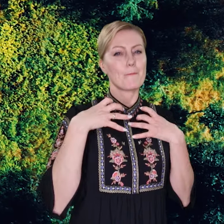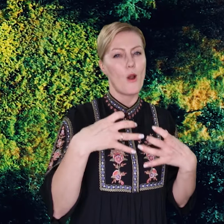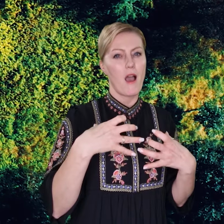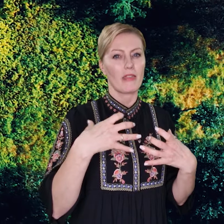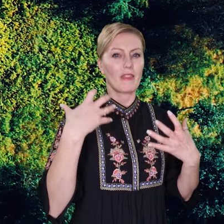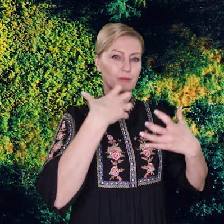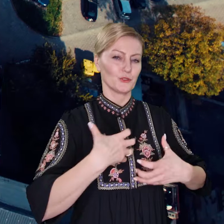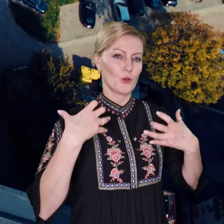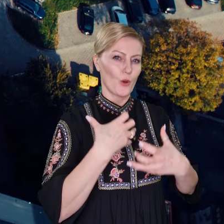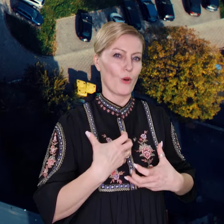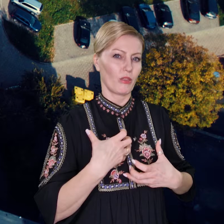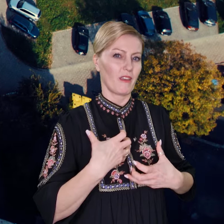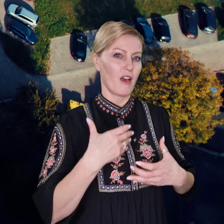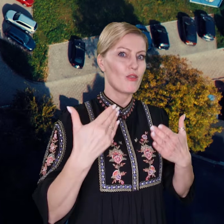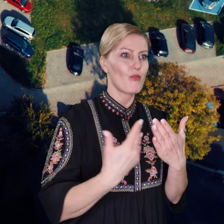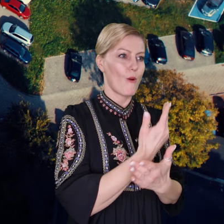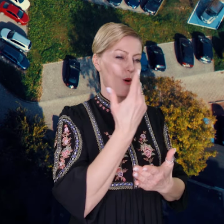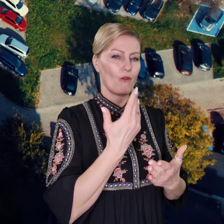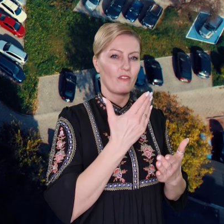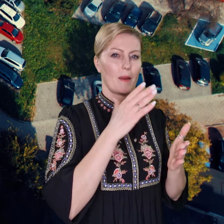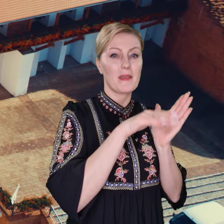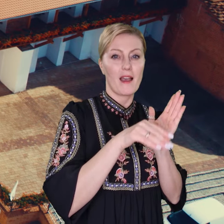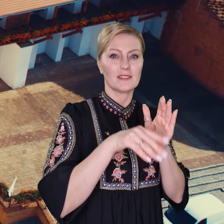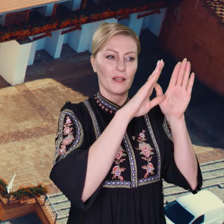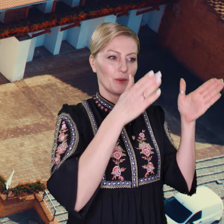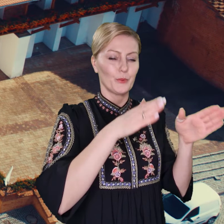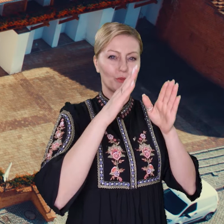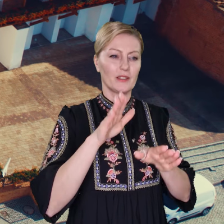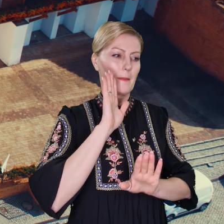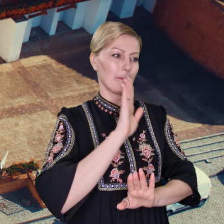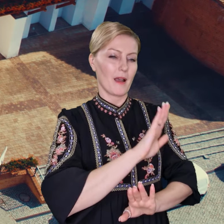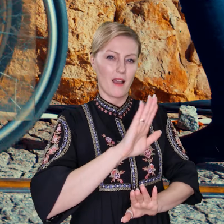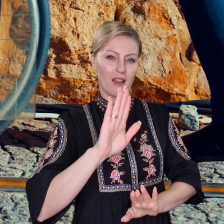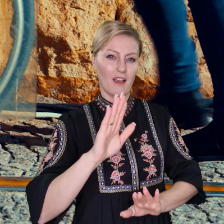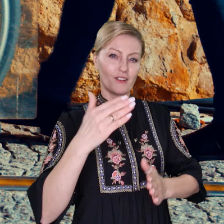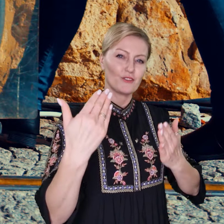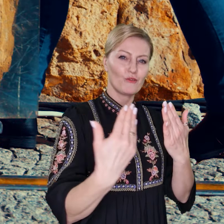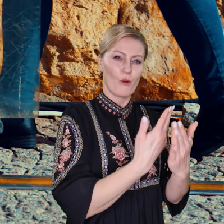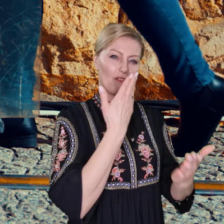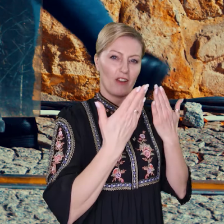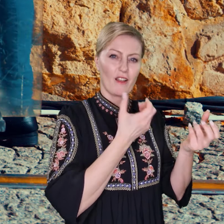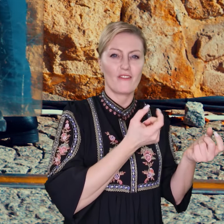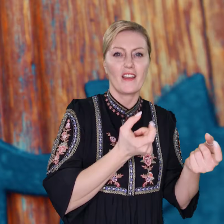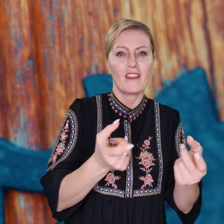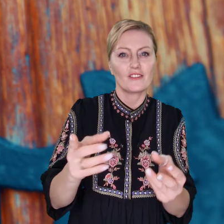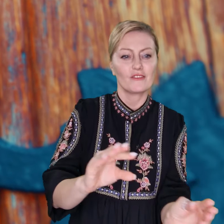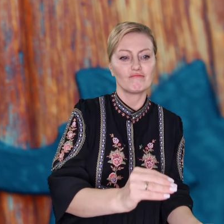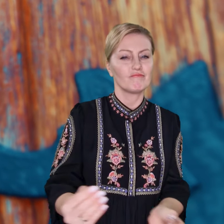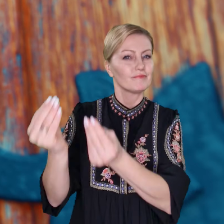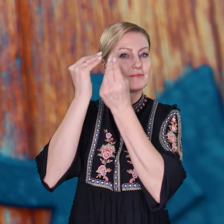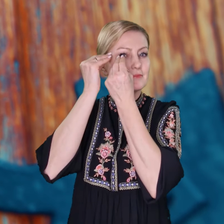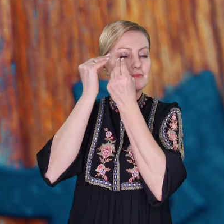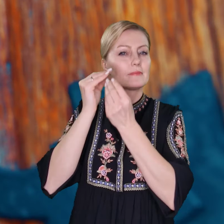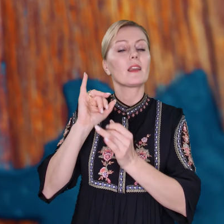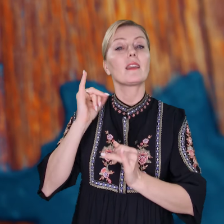bogate dziedzictwo industrialne, które otrzymało nowe życie i wydarzenia, które pozostają w pamięci.